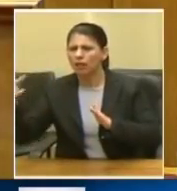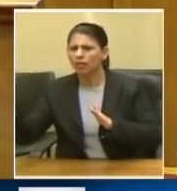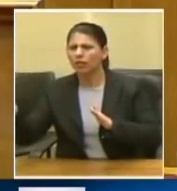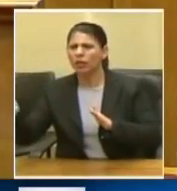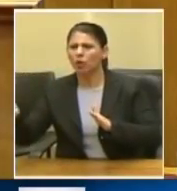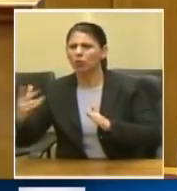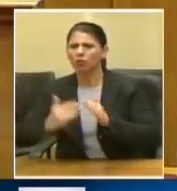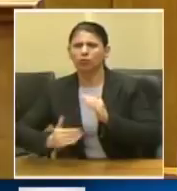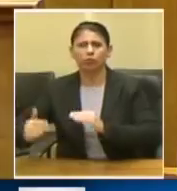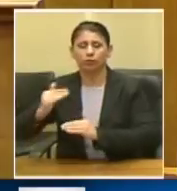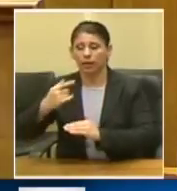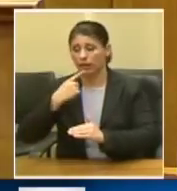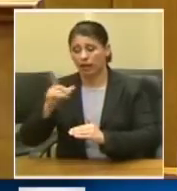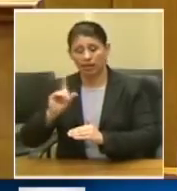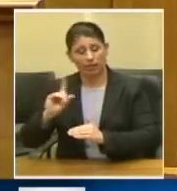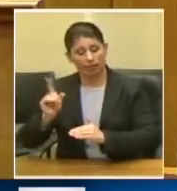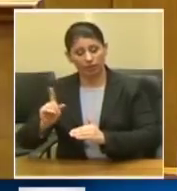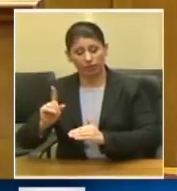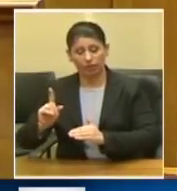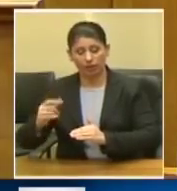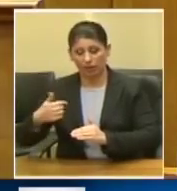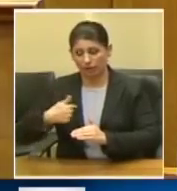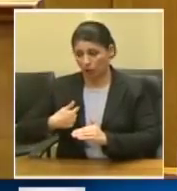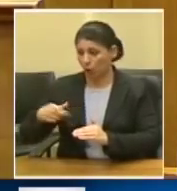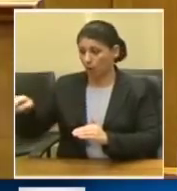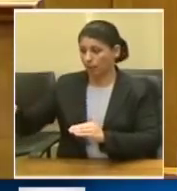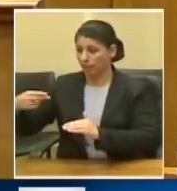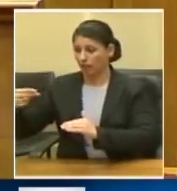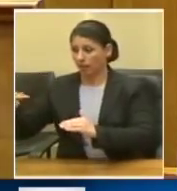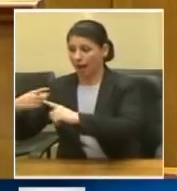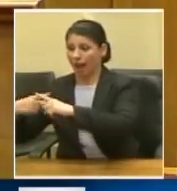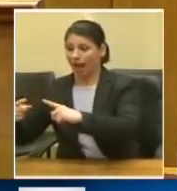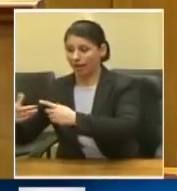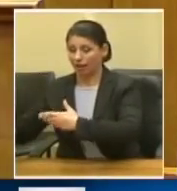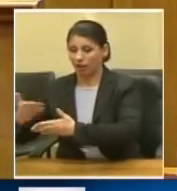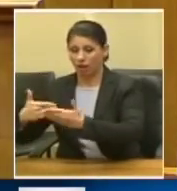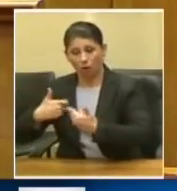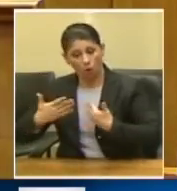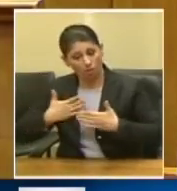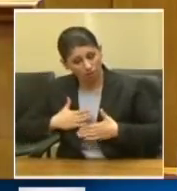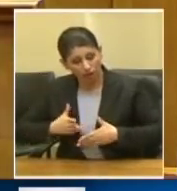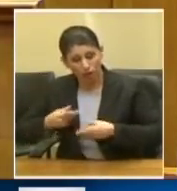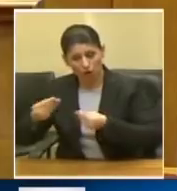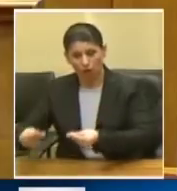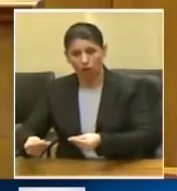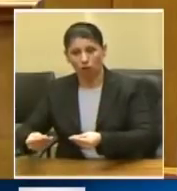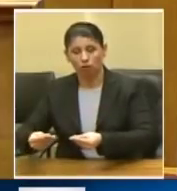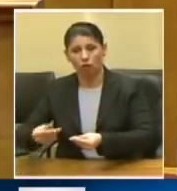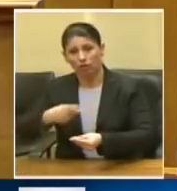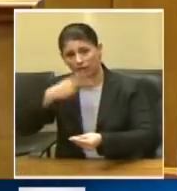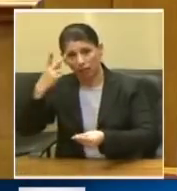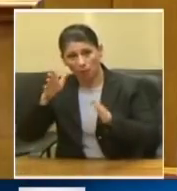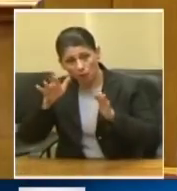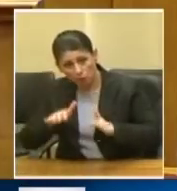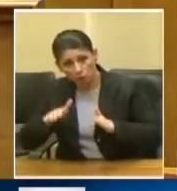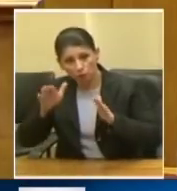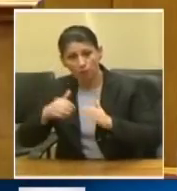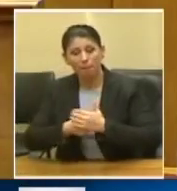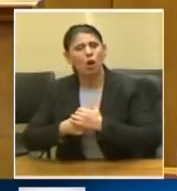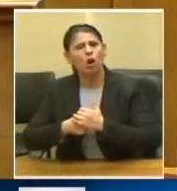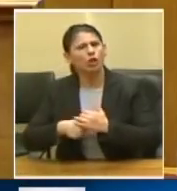δεν είναι διμερές θέμα με τη Χάλκη. Εγώ θέλω να δώσω το δικαίωμα στους μουσουλμάνους, τη μειονότητα,